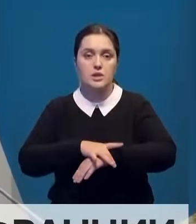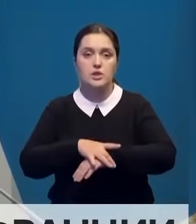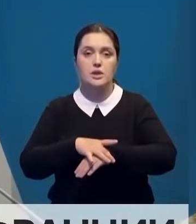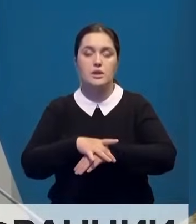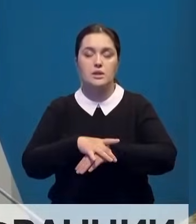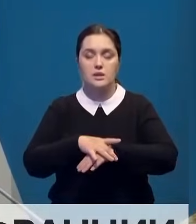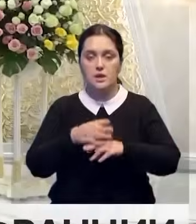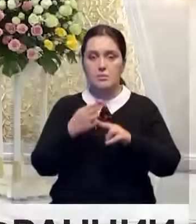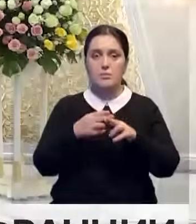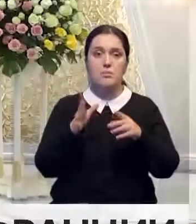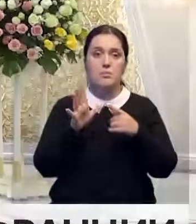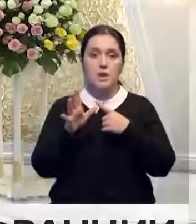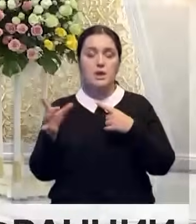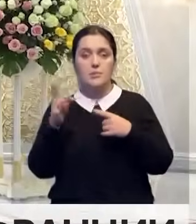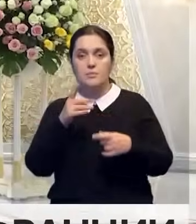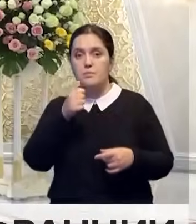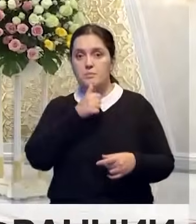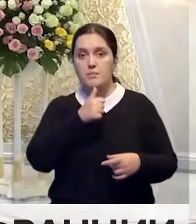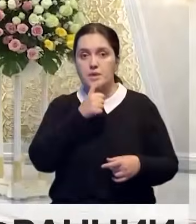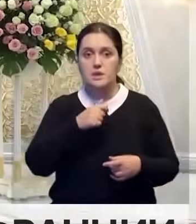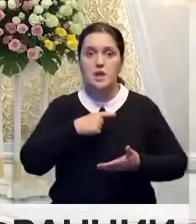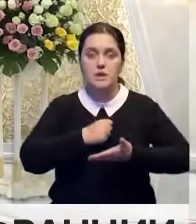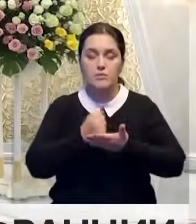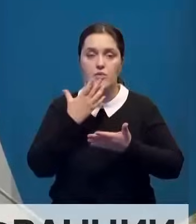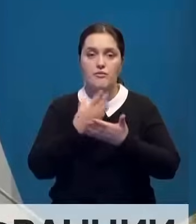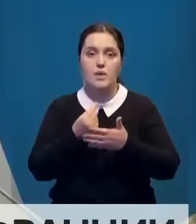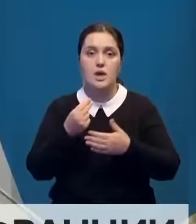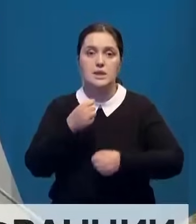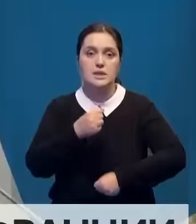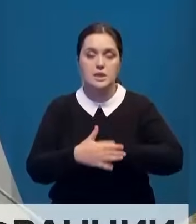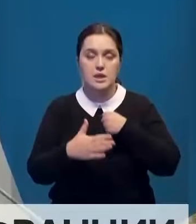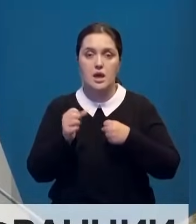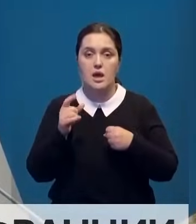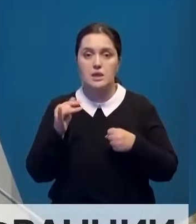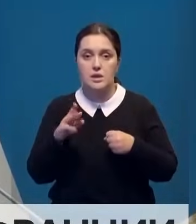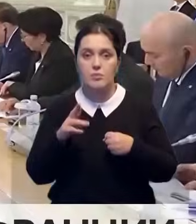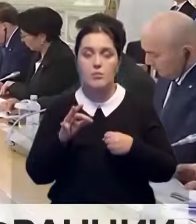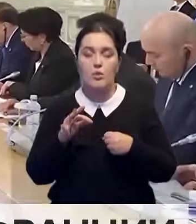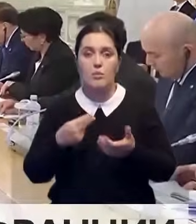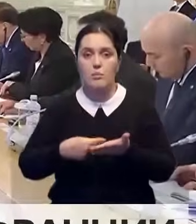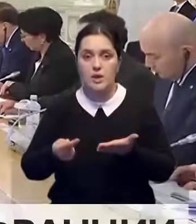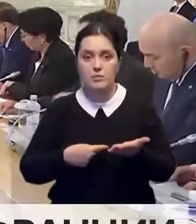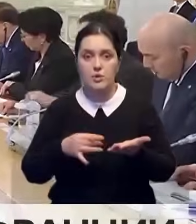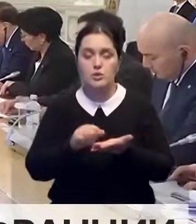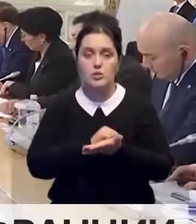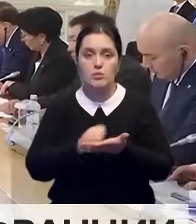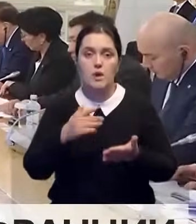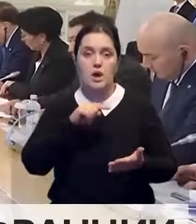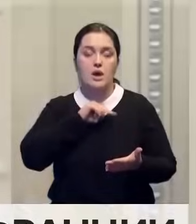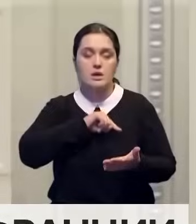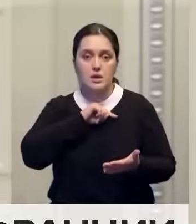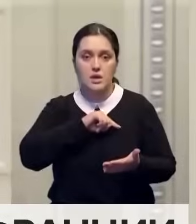считают эксперты, Пятая Республика пытается закрепить свои позиции в Центральной Азии. И судя по подписанным сегодня документам и их